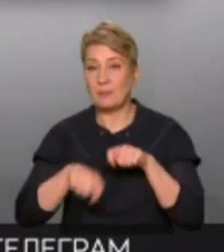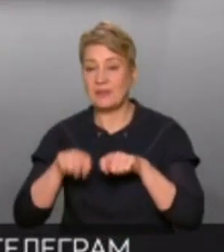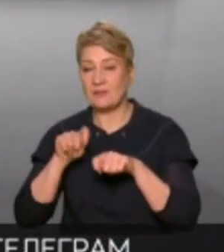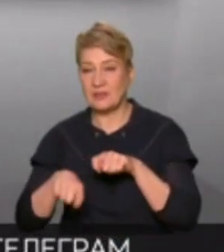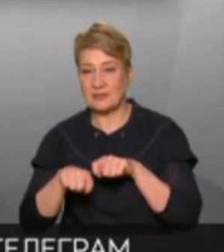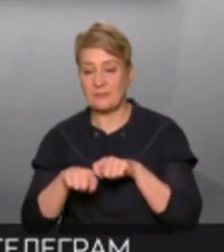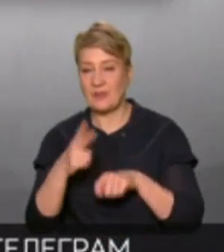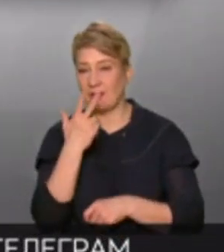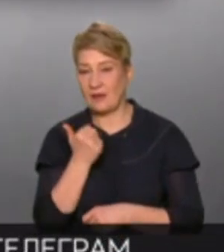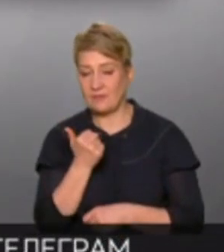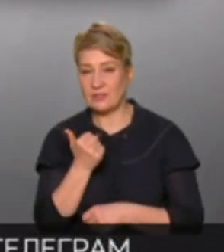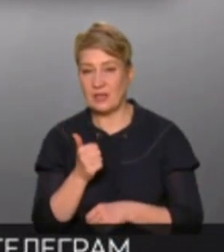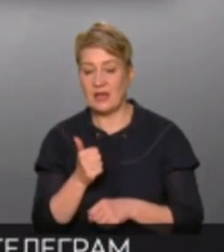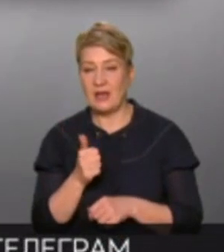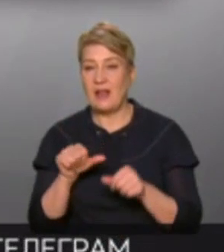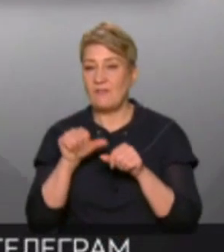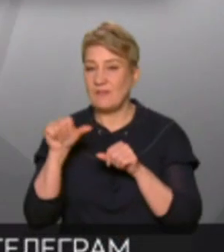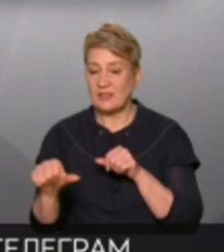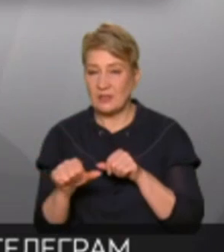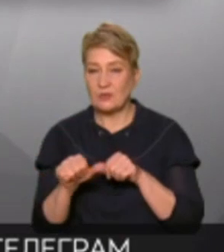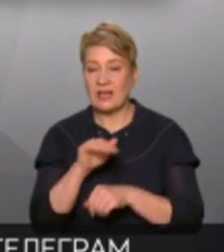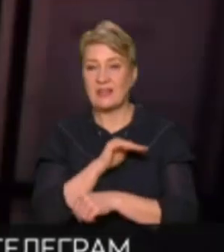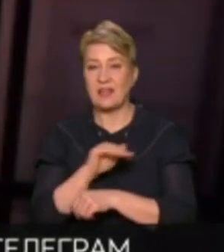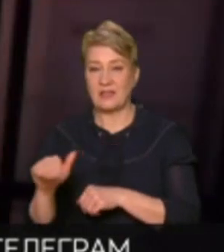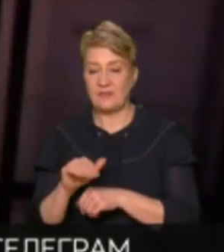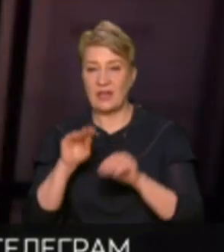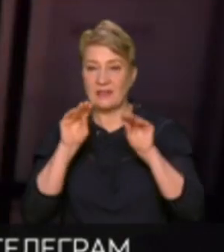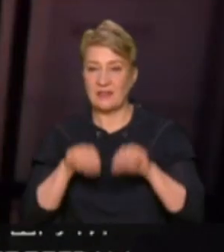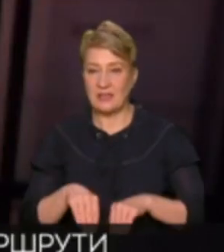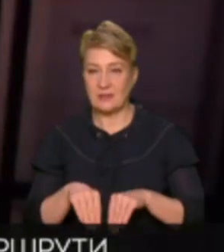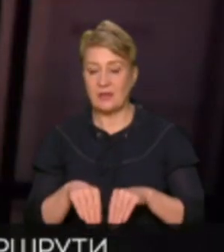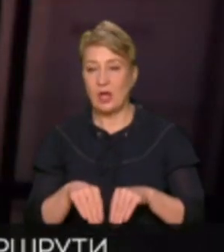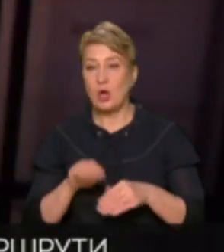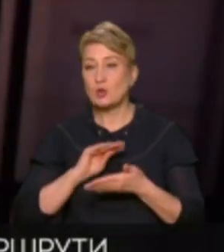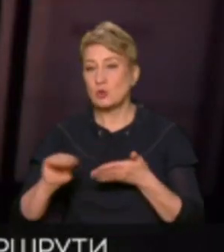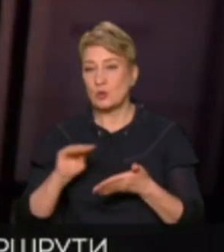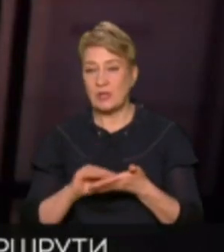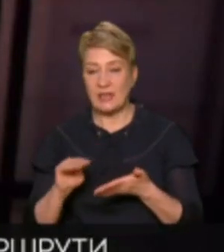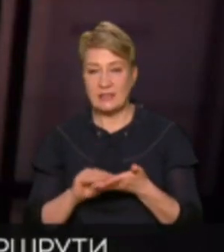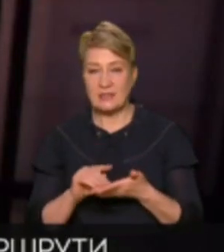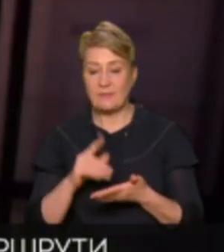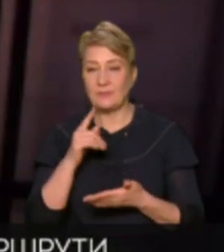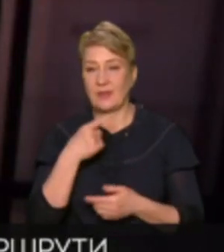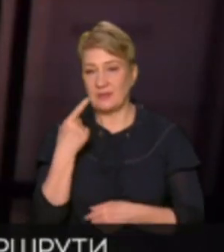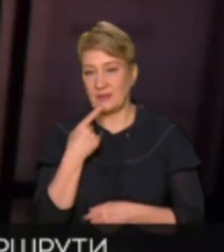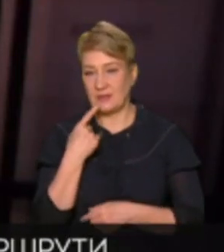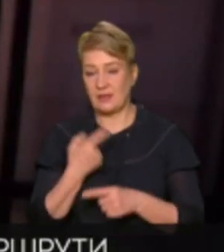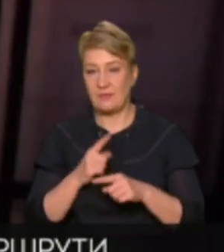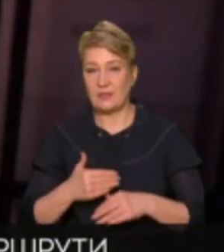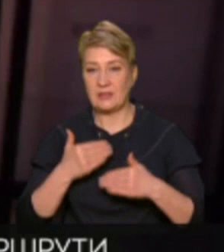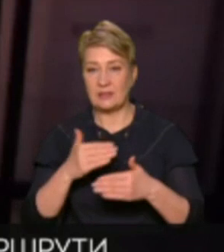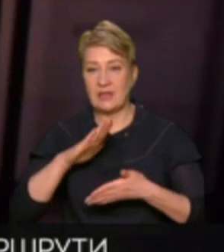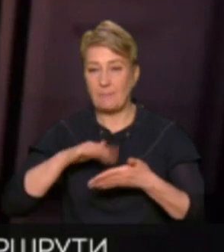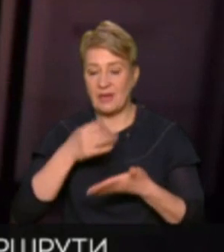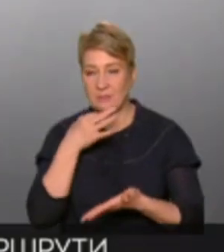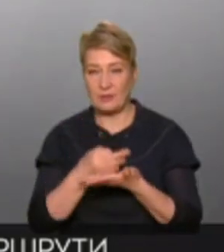навичок винятково на рівні тестів – ризикований і сумнівний шлях. Журналіст Юрій Бутусов взагалі назвав цей крок безвідповідальним